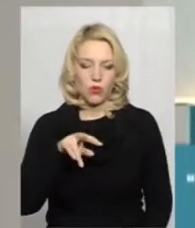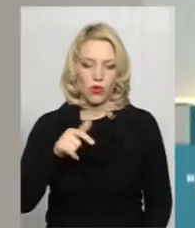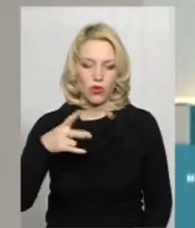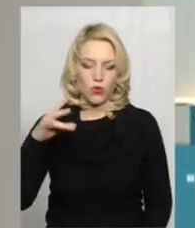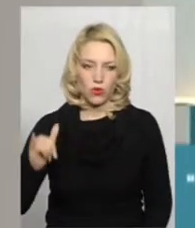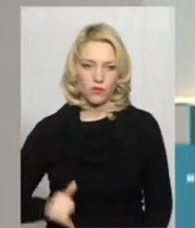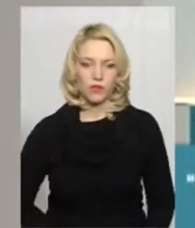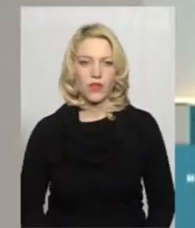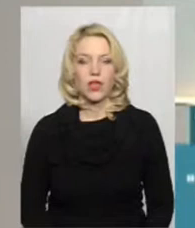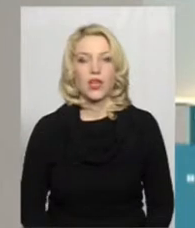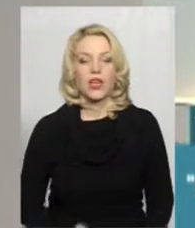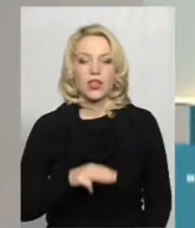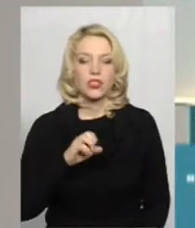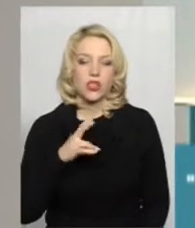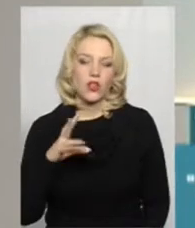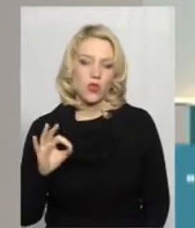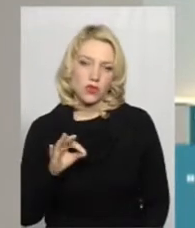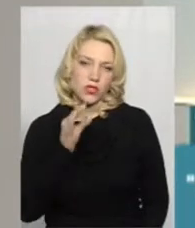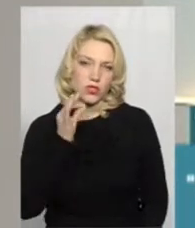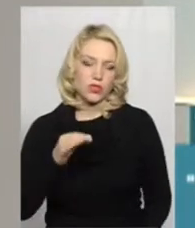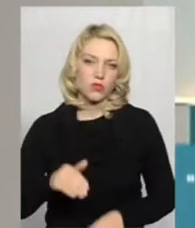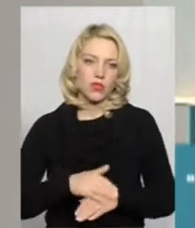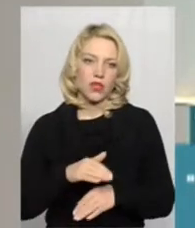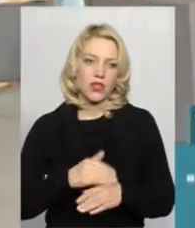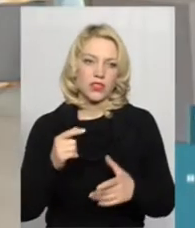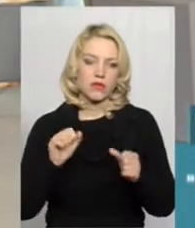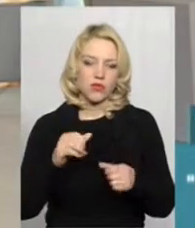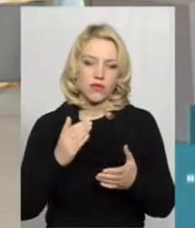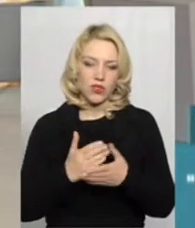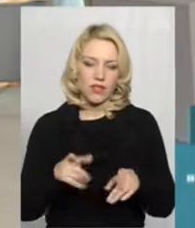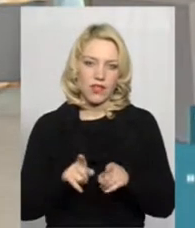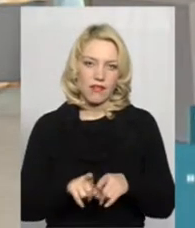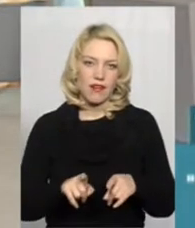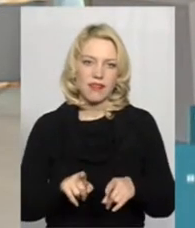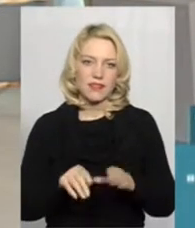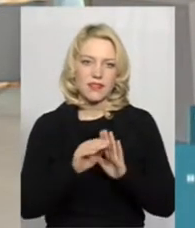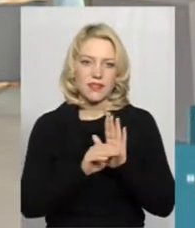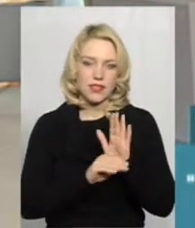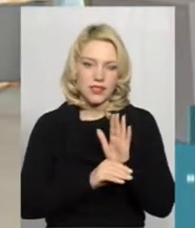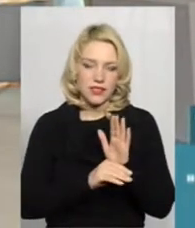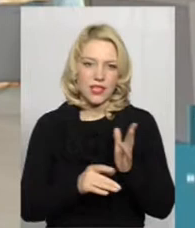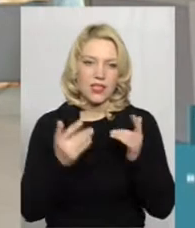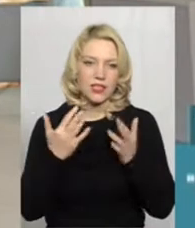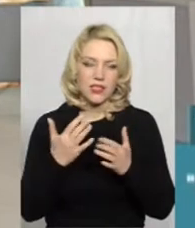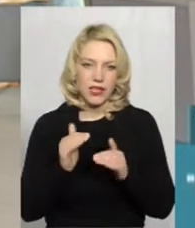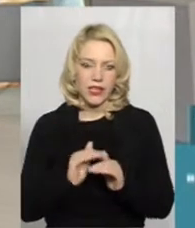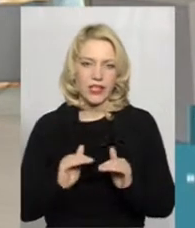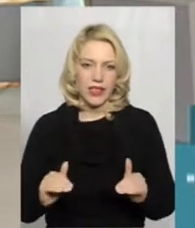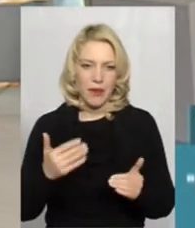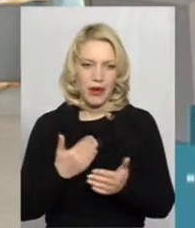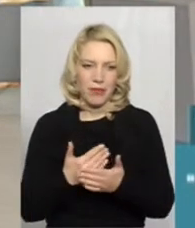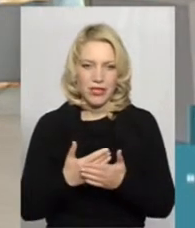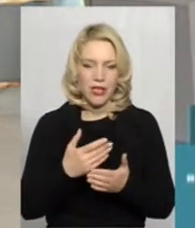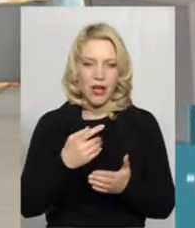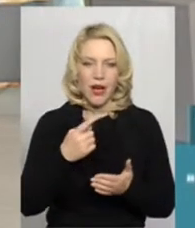Жанно, скажіть, можливо, є така статистика, скільки дітей приблизно